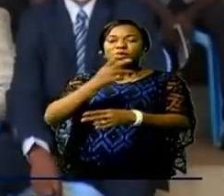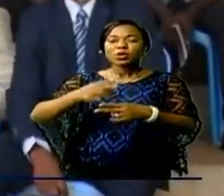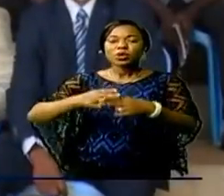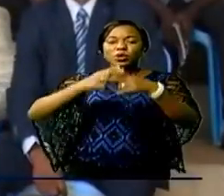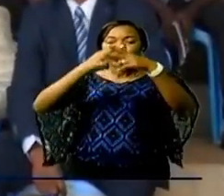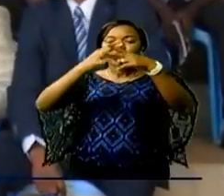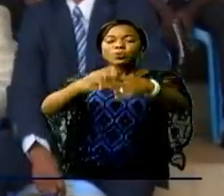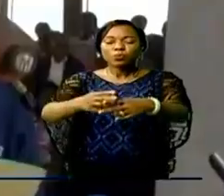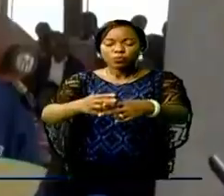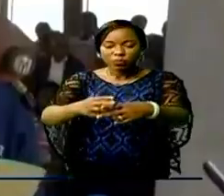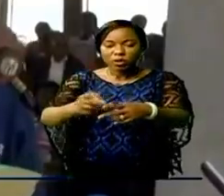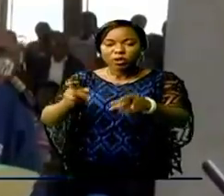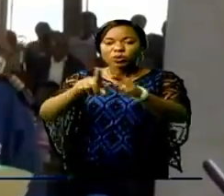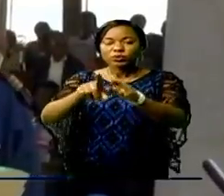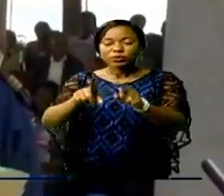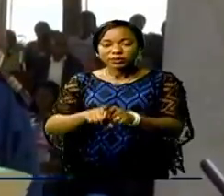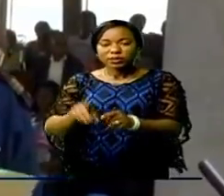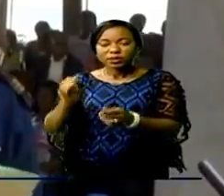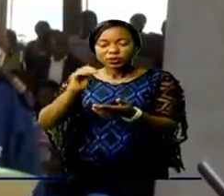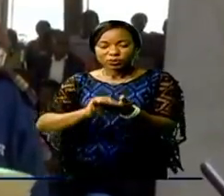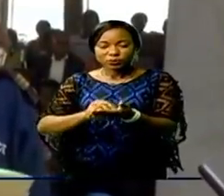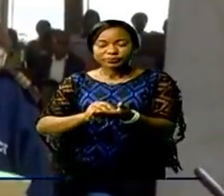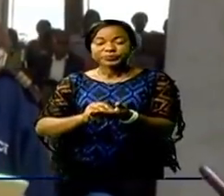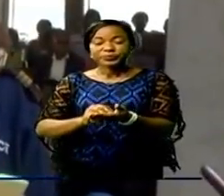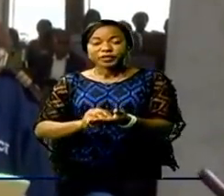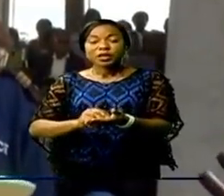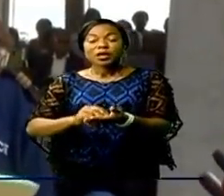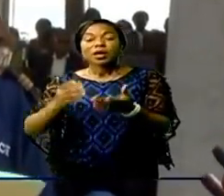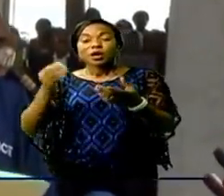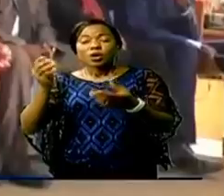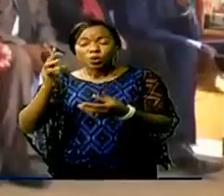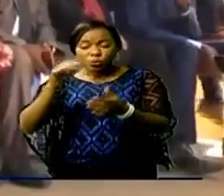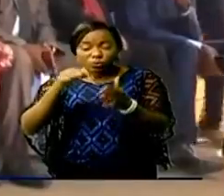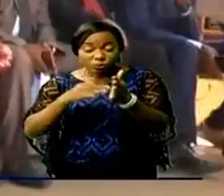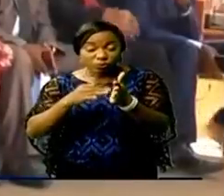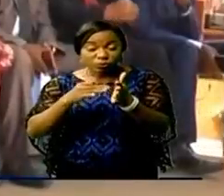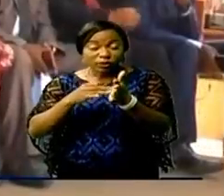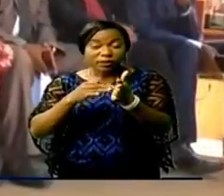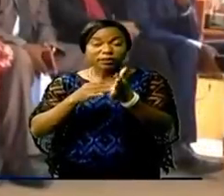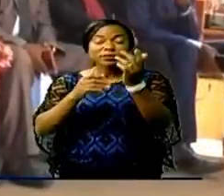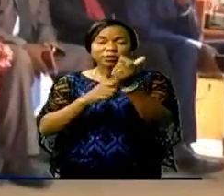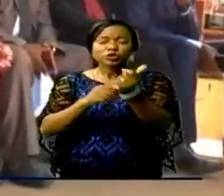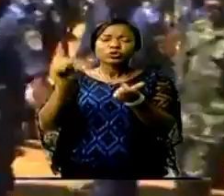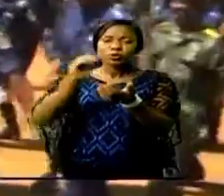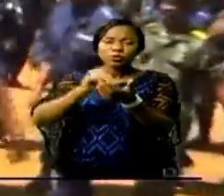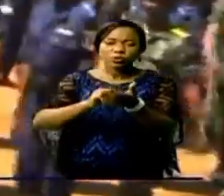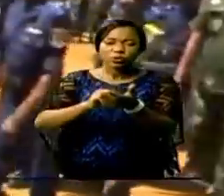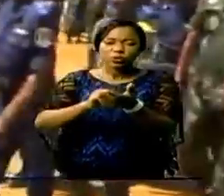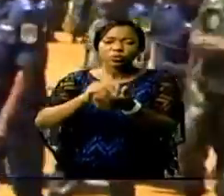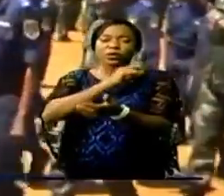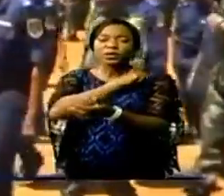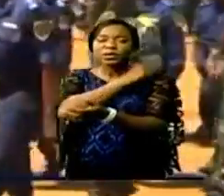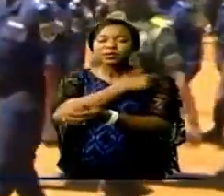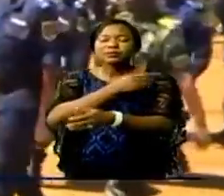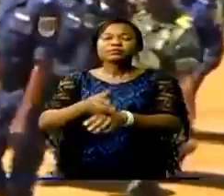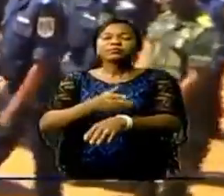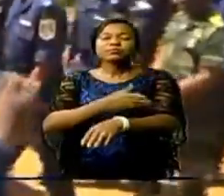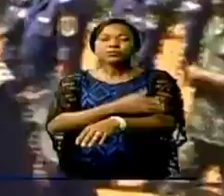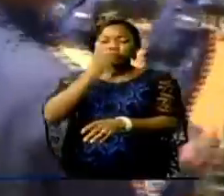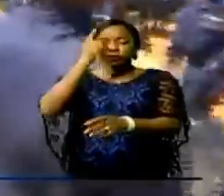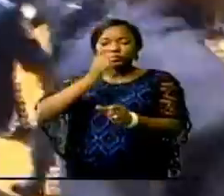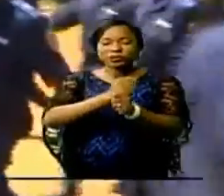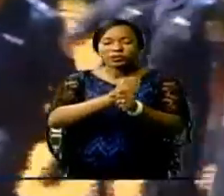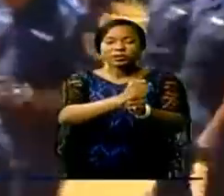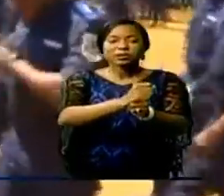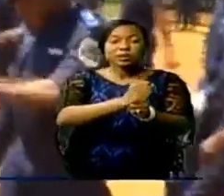supérieur adjoint, lieutenant-colonel. Huit autres éléments de la PANSE en collaboration avec le service de sécurité de la place.